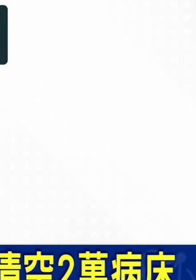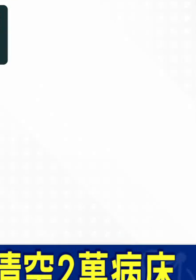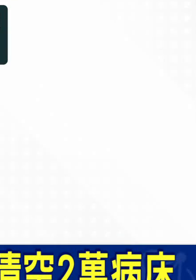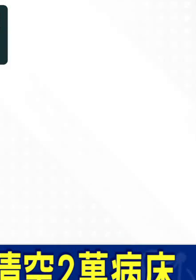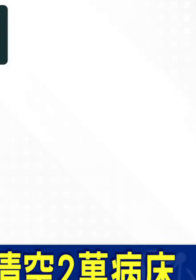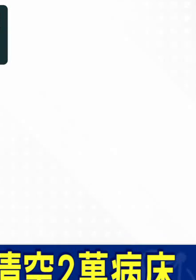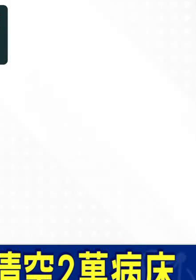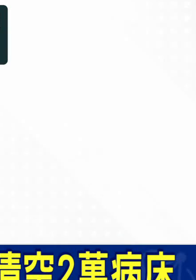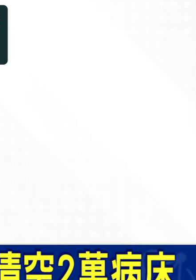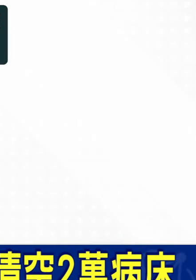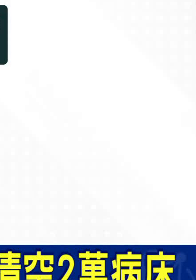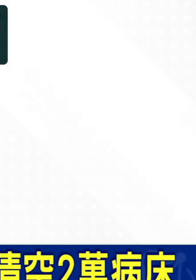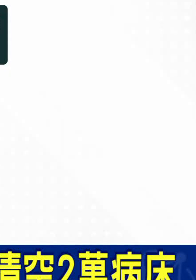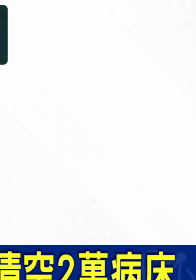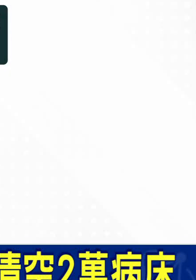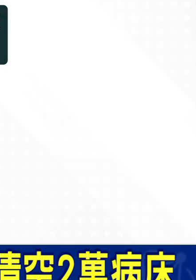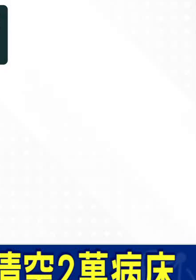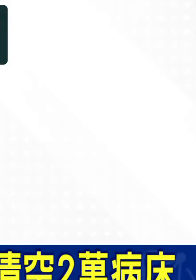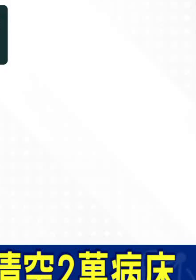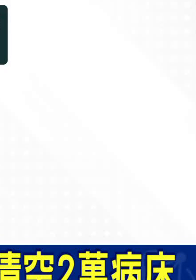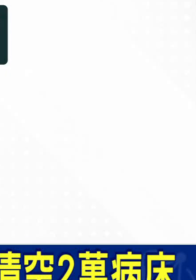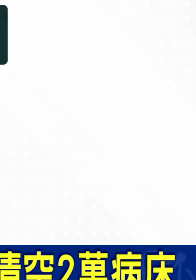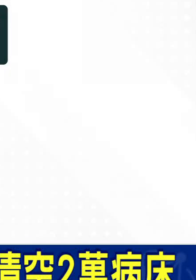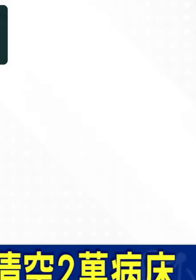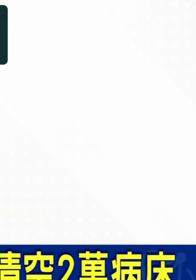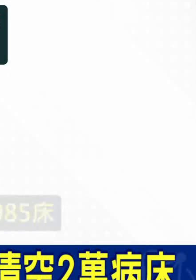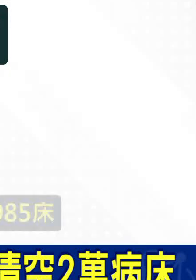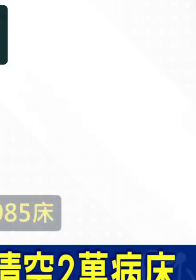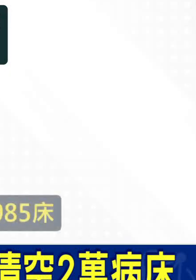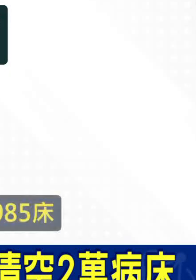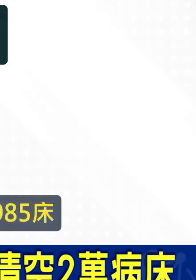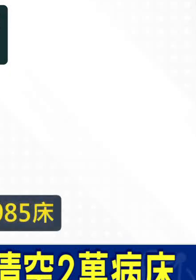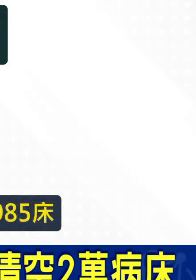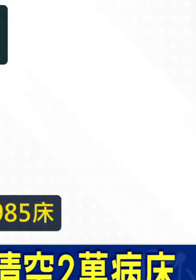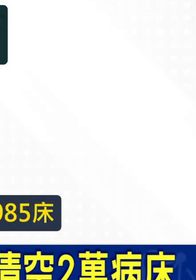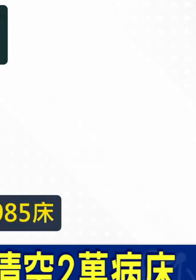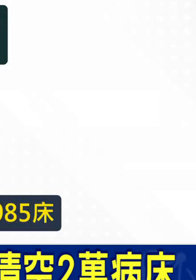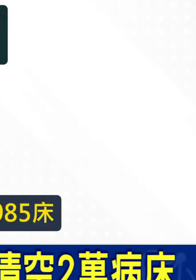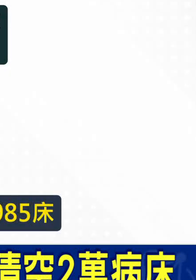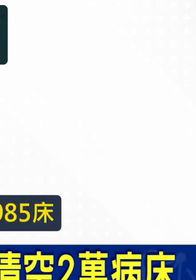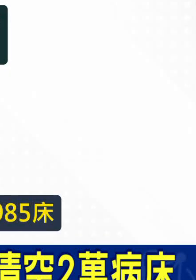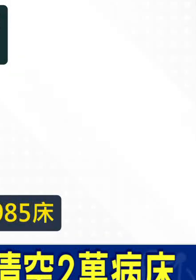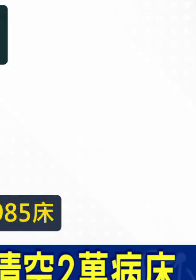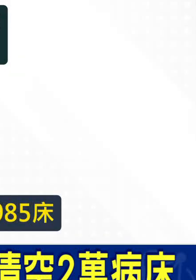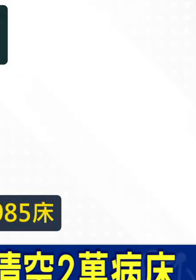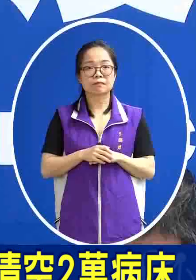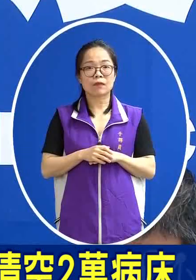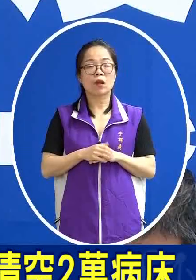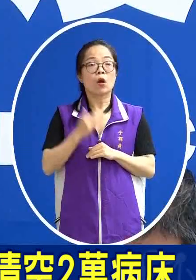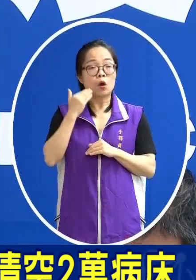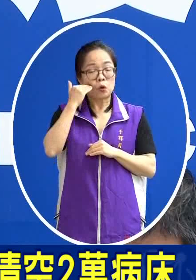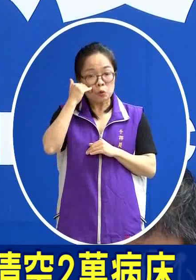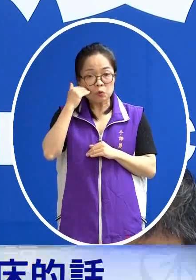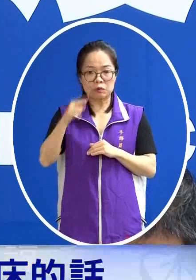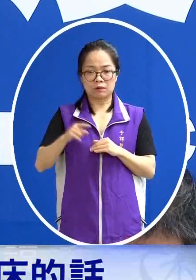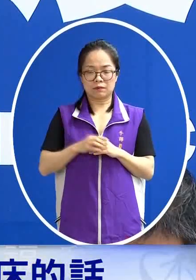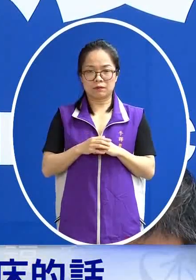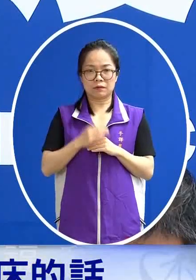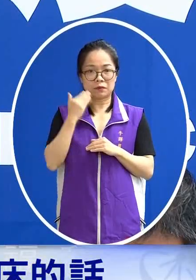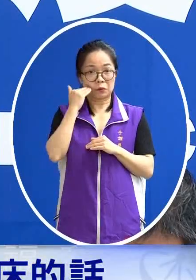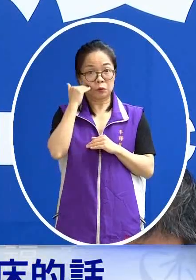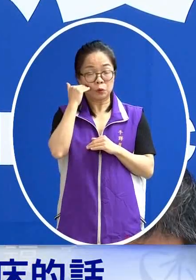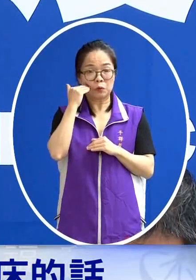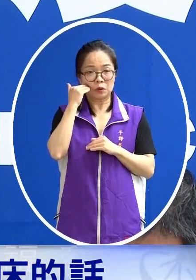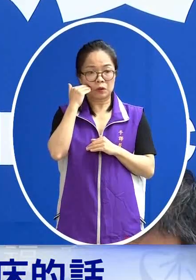还有1100多床的专责病房，未来假如疫情更严峻，相关医院将只出不进，全面清空。 清空这一